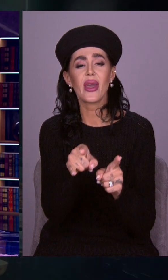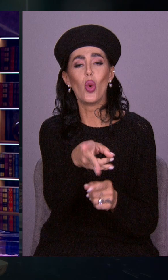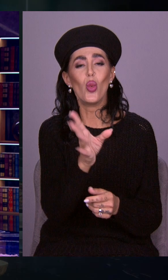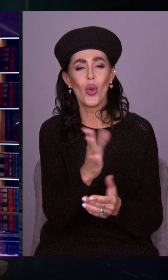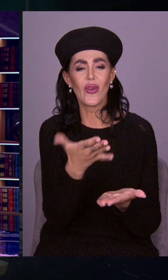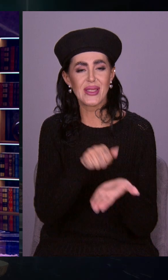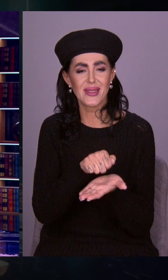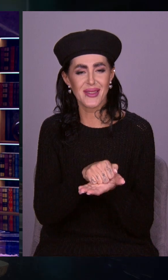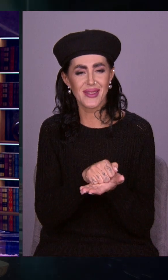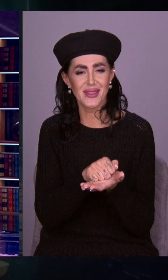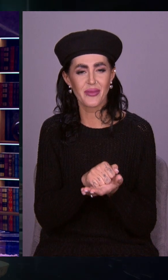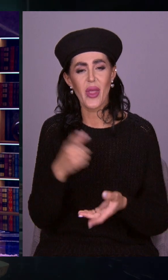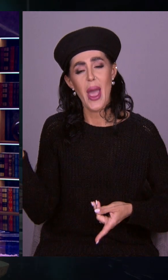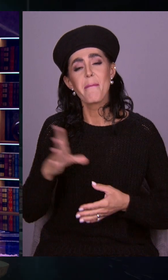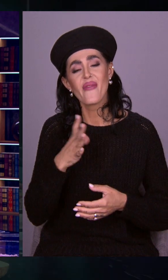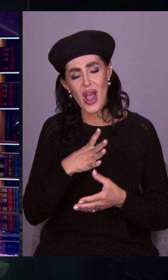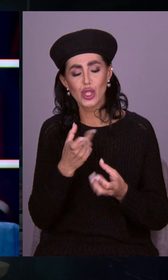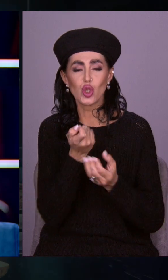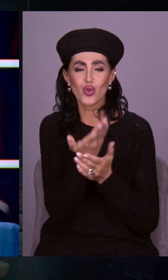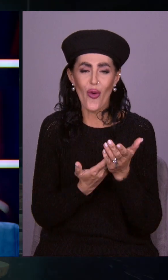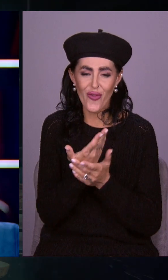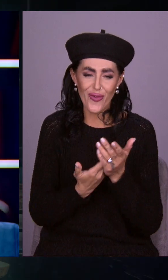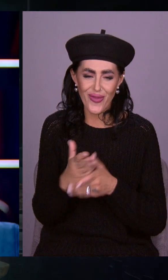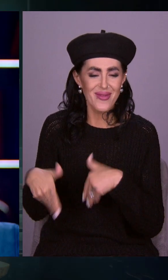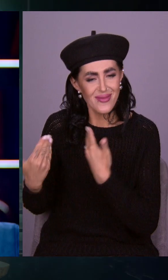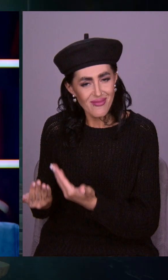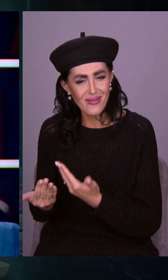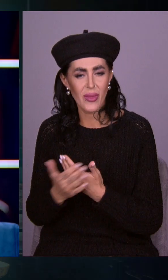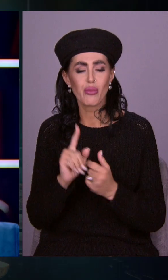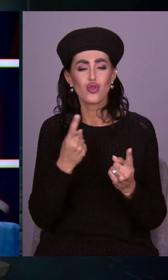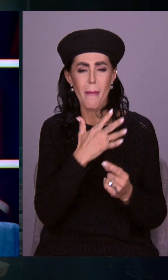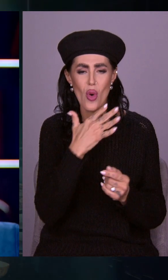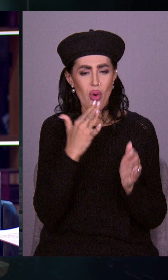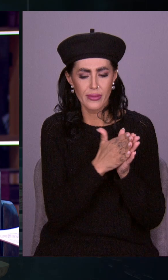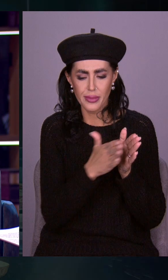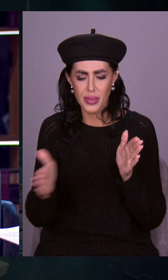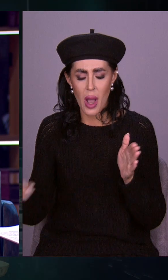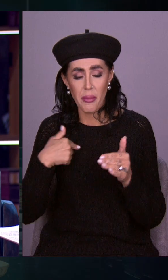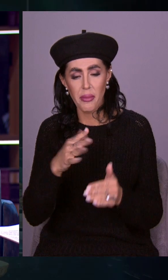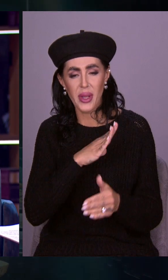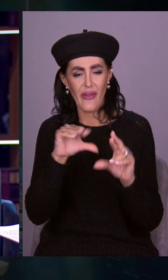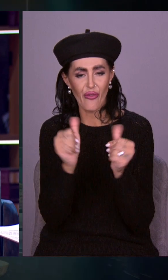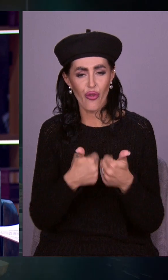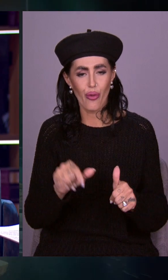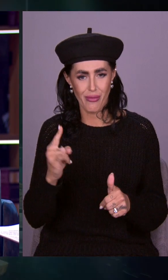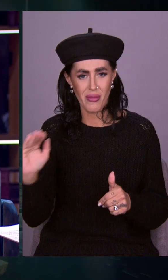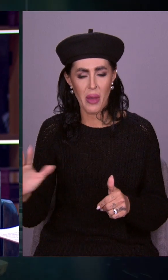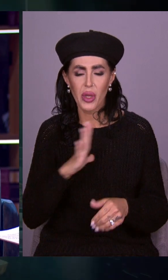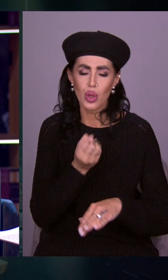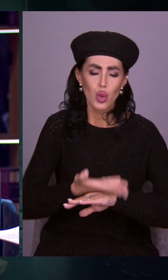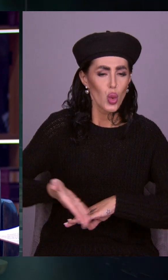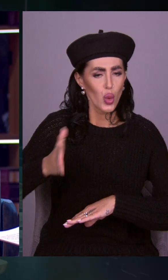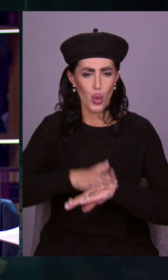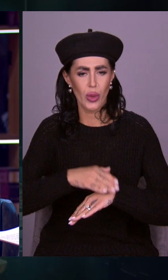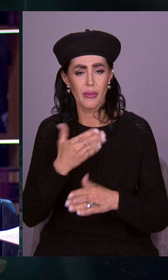так, так. Ну, я або порадницею ще називаю її. Ви ж просто пройшли дуже багато так, інстанцій. Так, так. Ви... так, ну, вона ще просто з юридичної точки зору,